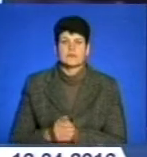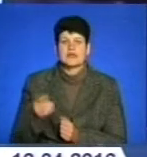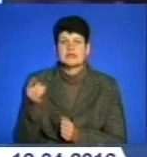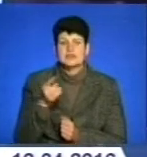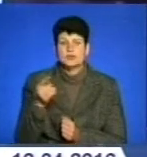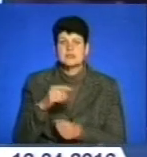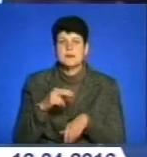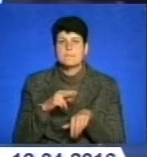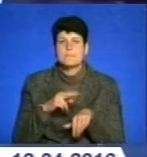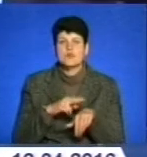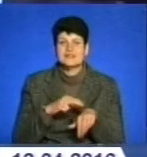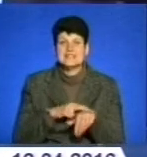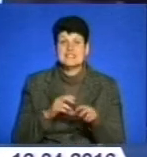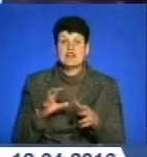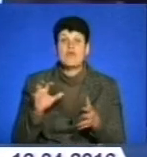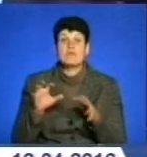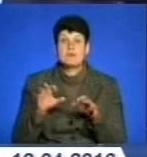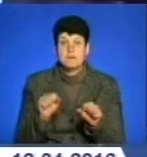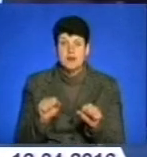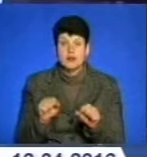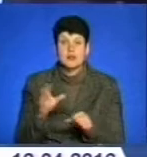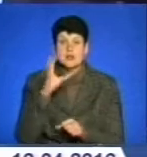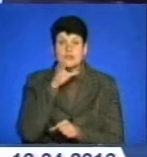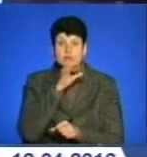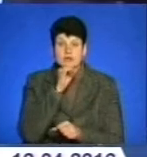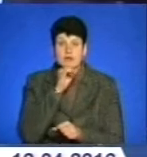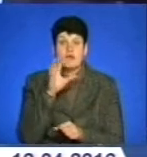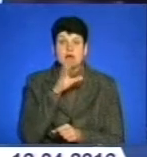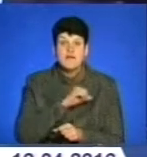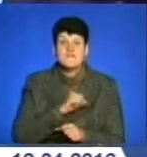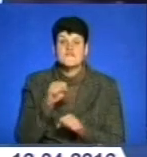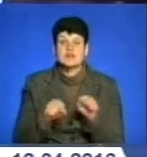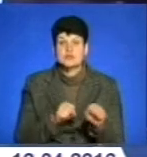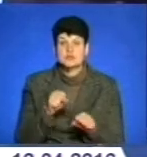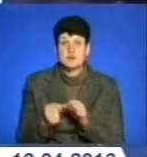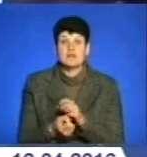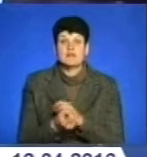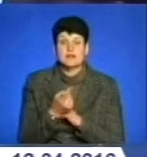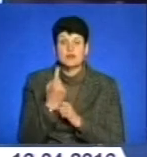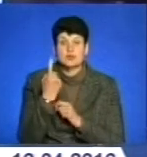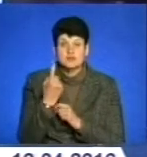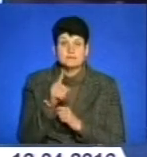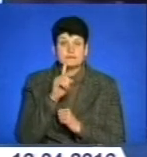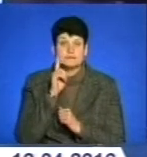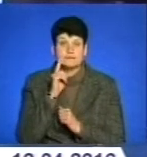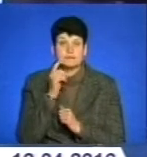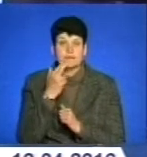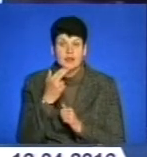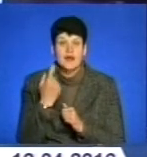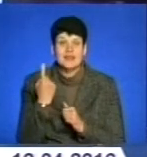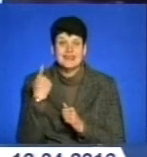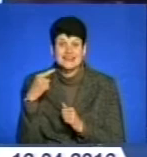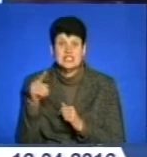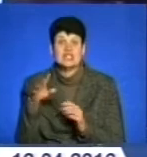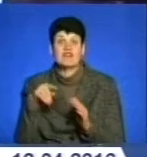Тернопільські поліцейські впіймали злодіїв, які крали велосипеди. Як виявилося, один з них – неповнолітній. Інший втік від